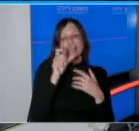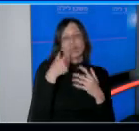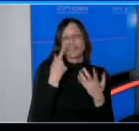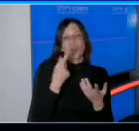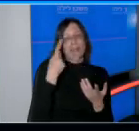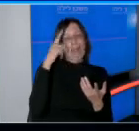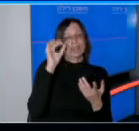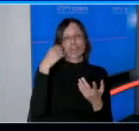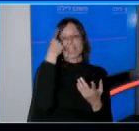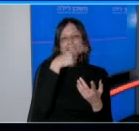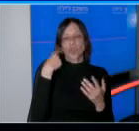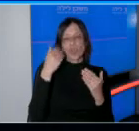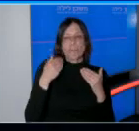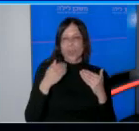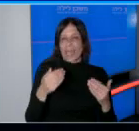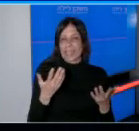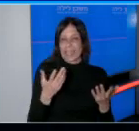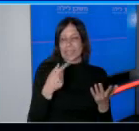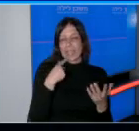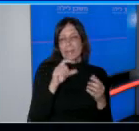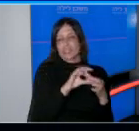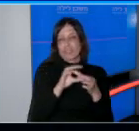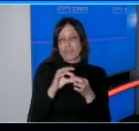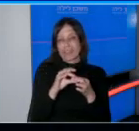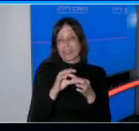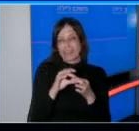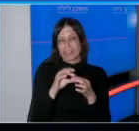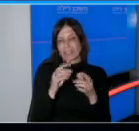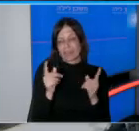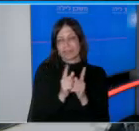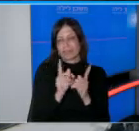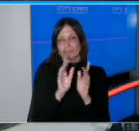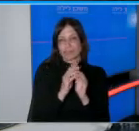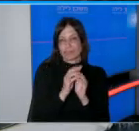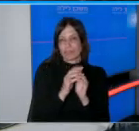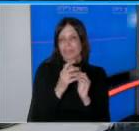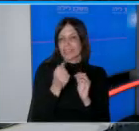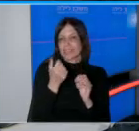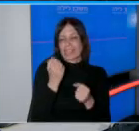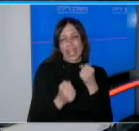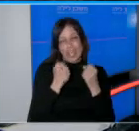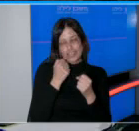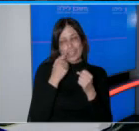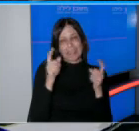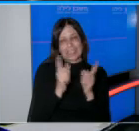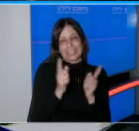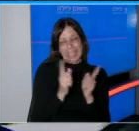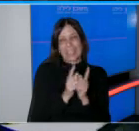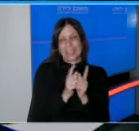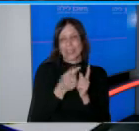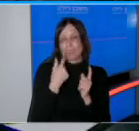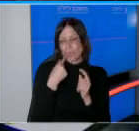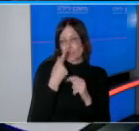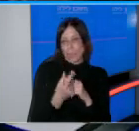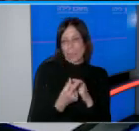המצאה של זהות מודרנית? במשפט וחצי, בבקשה. קצת קשה, משפט וחצי. שניים וחצי. נסה. בוא